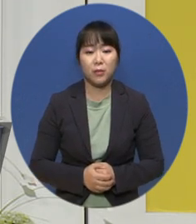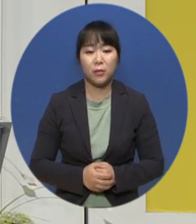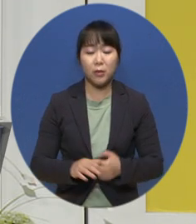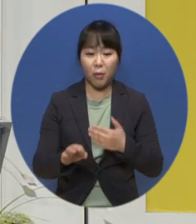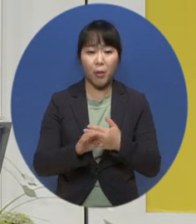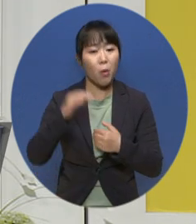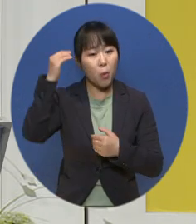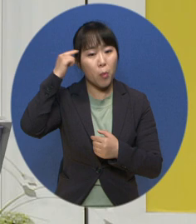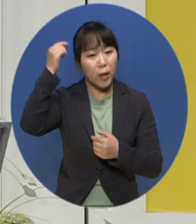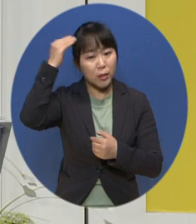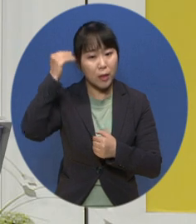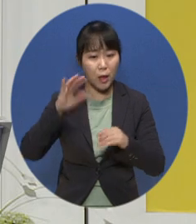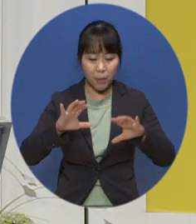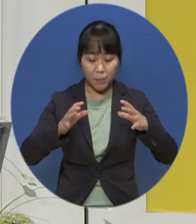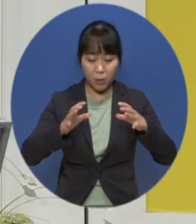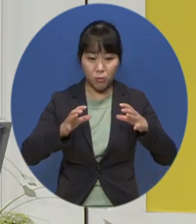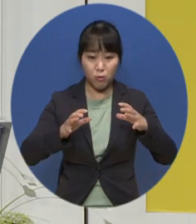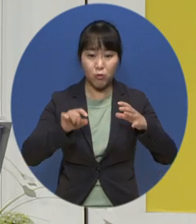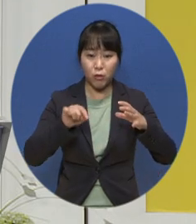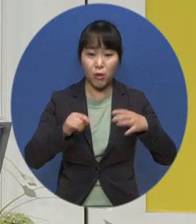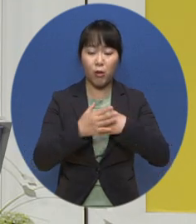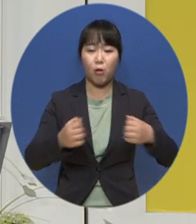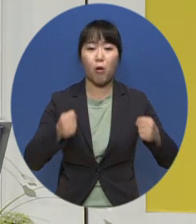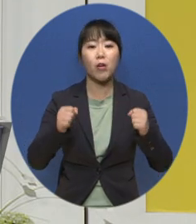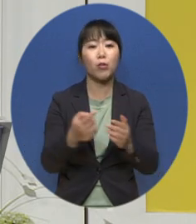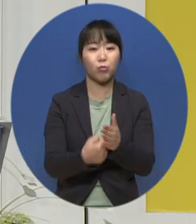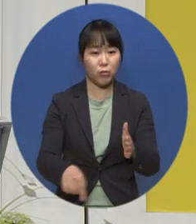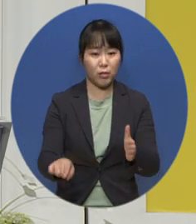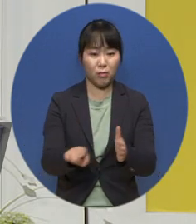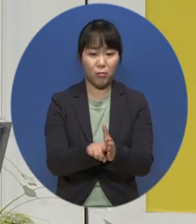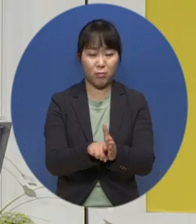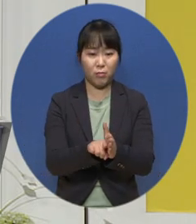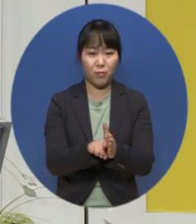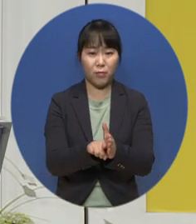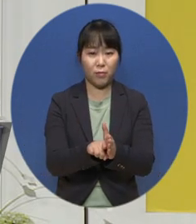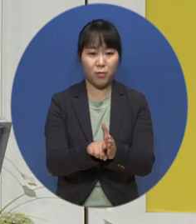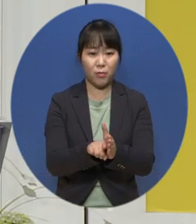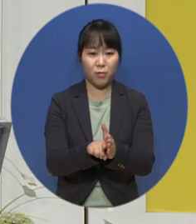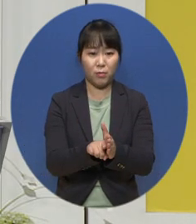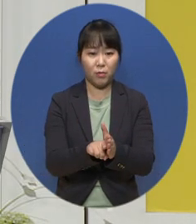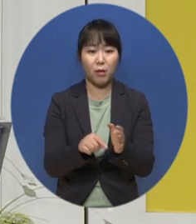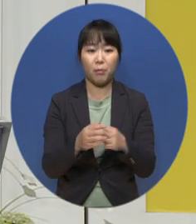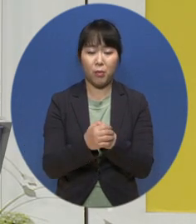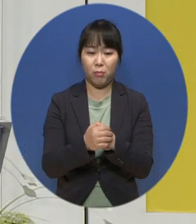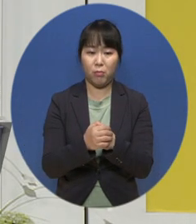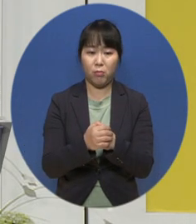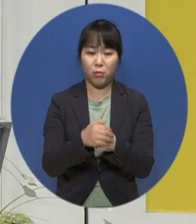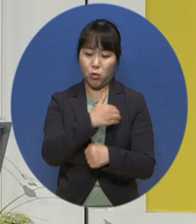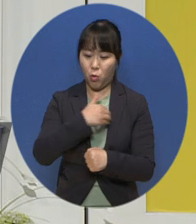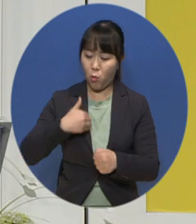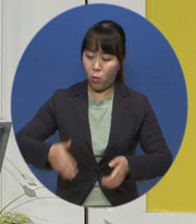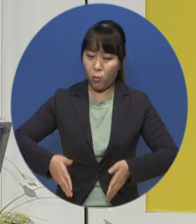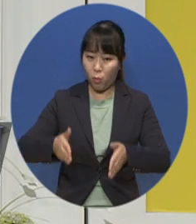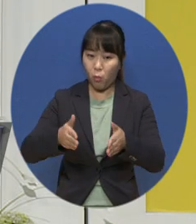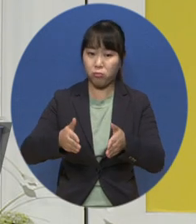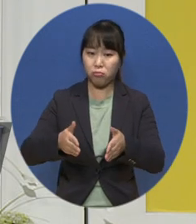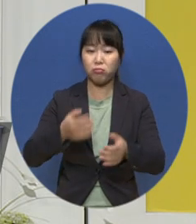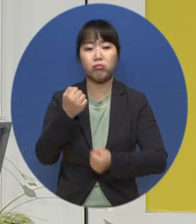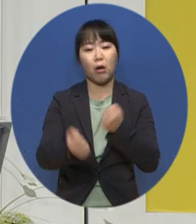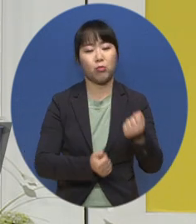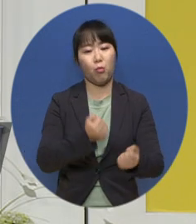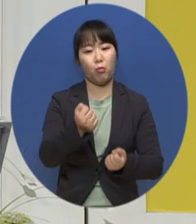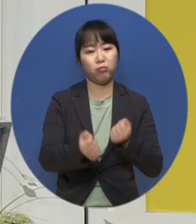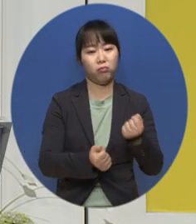왜 대한민국에는 어 건강을 위해서 여가선용 을 위해서 타는 자전거 도로는 그렇게 만들어놓고